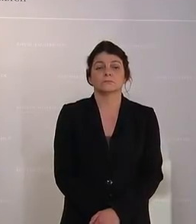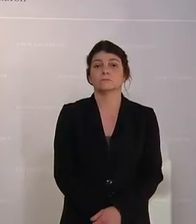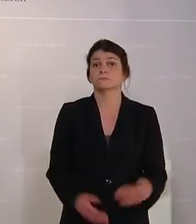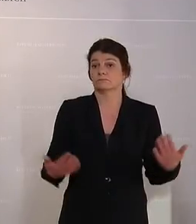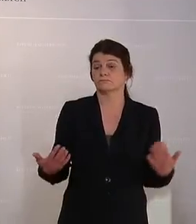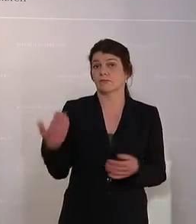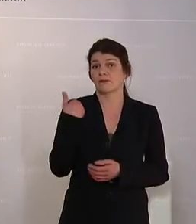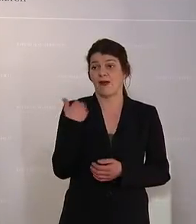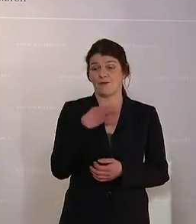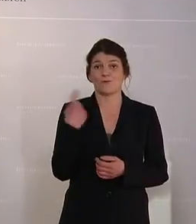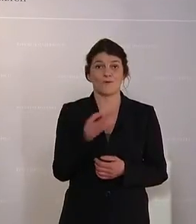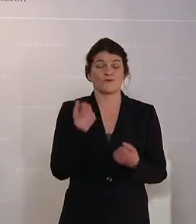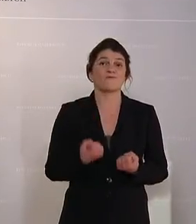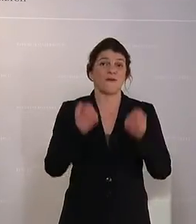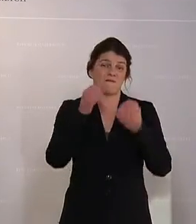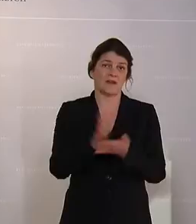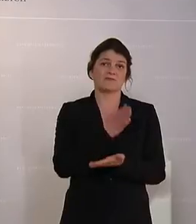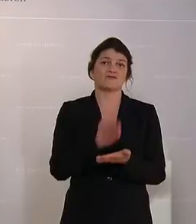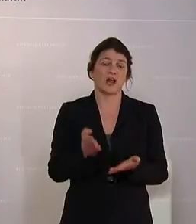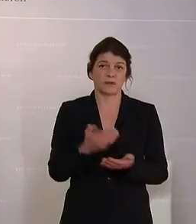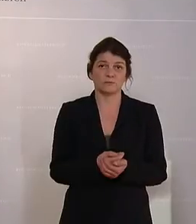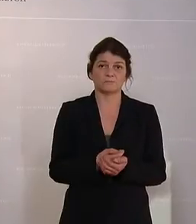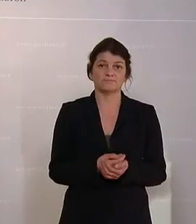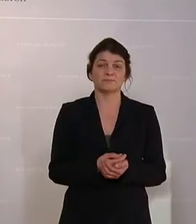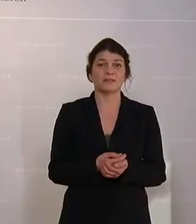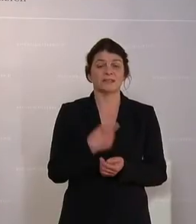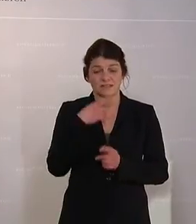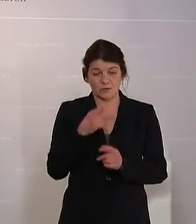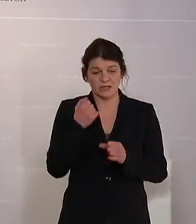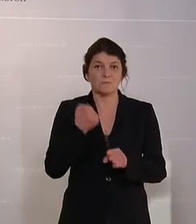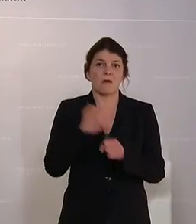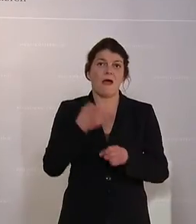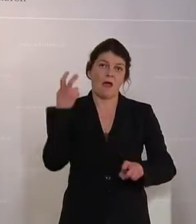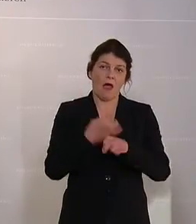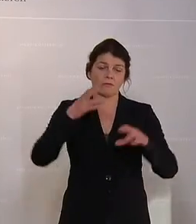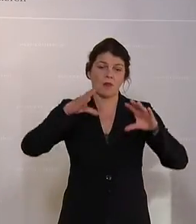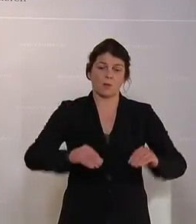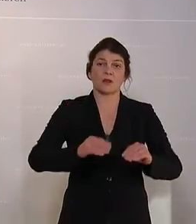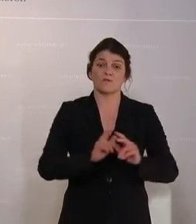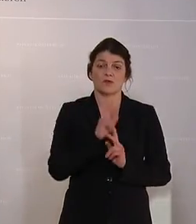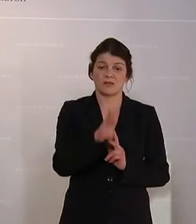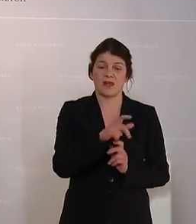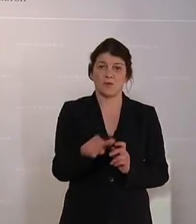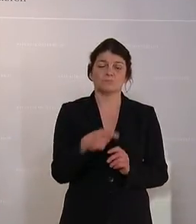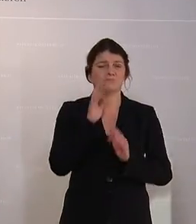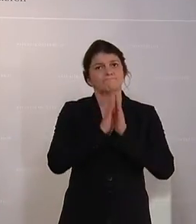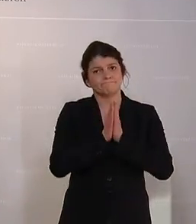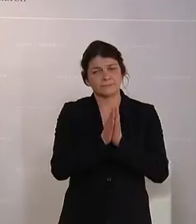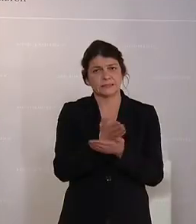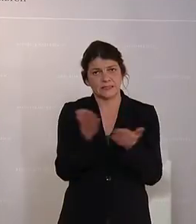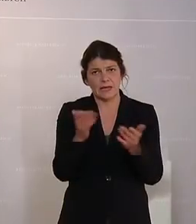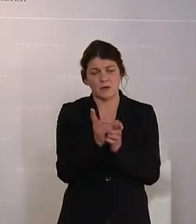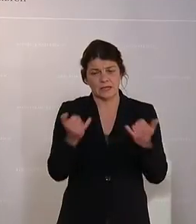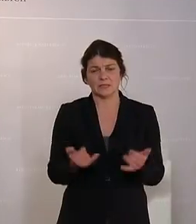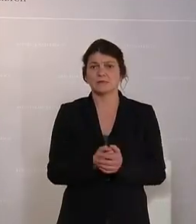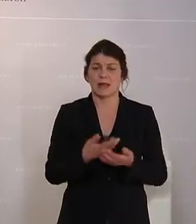Es war für uns eine schwere Entscheidung hin zu einem harten Lockdown für 3 Wochen. Ich ersuche es jetzt auch hier,